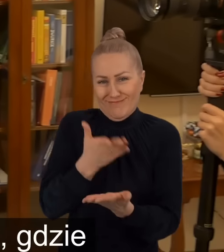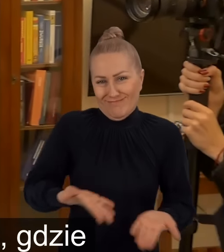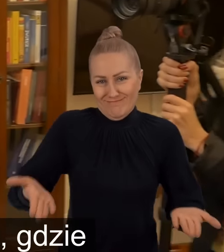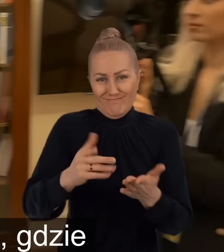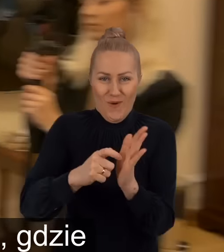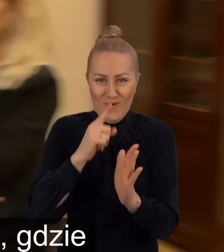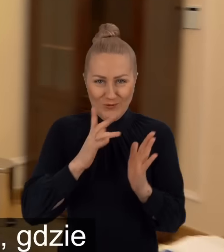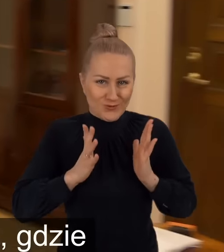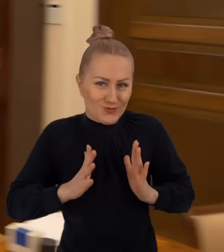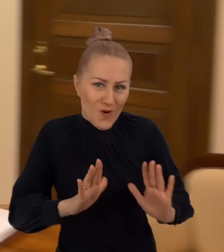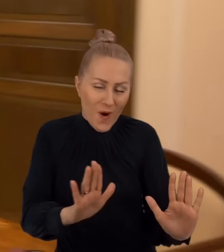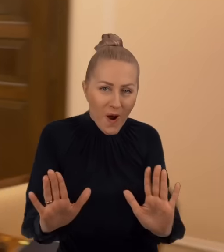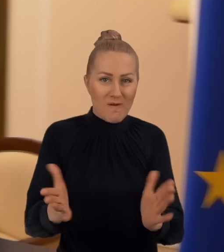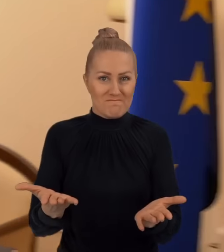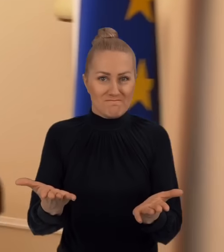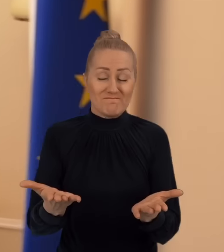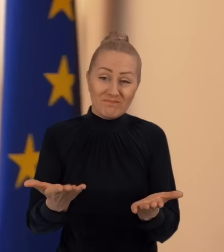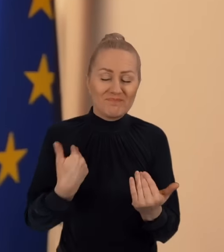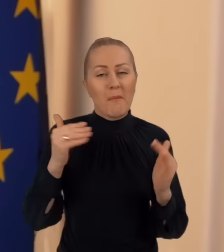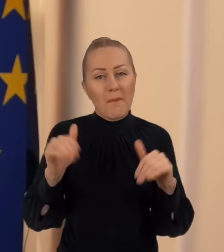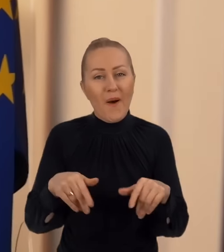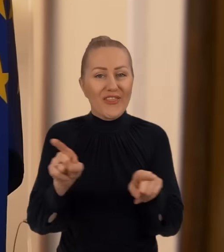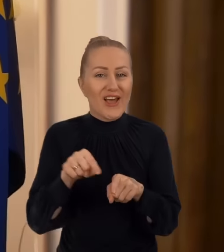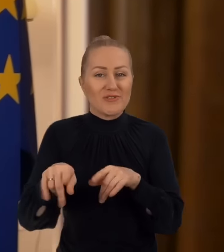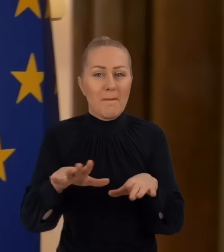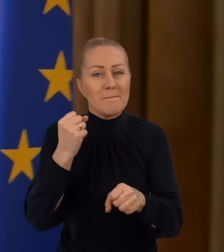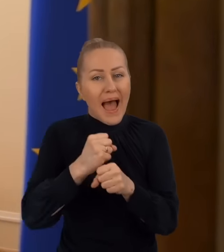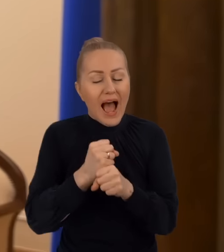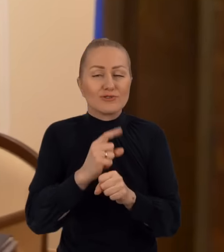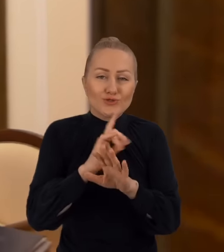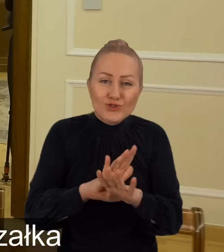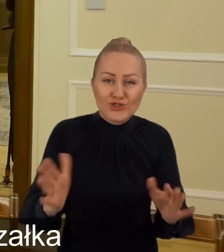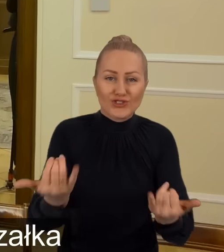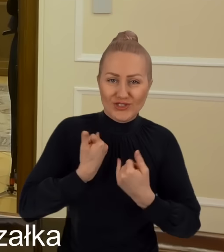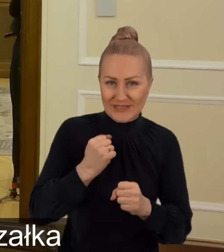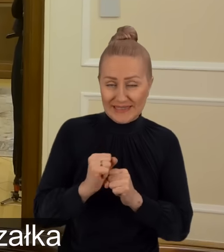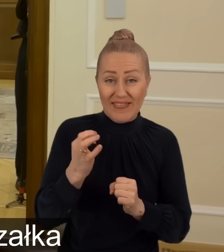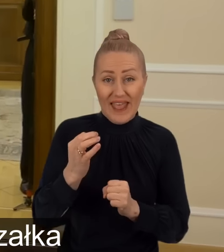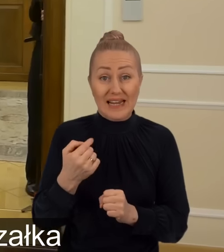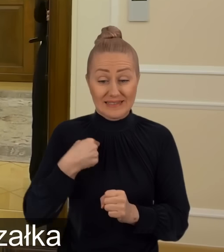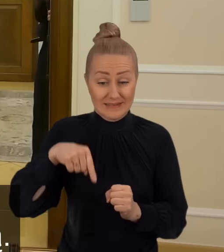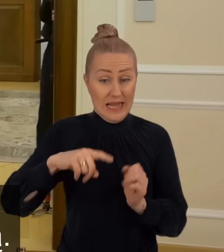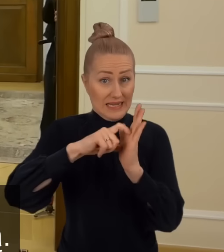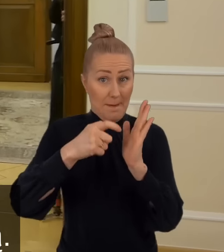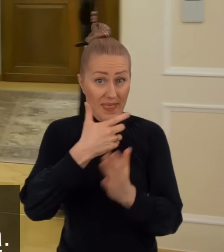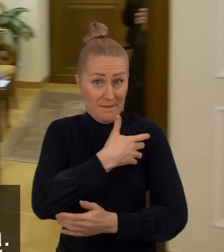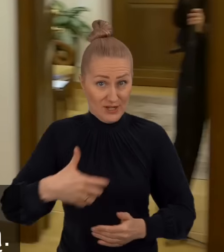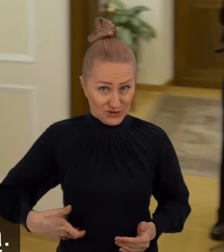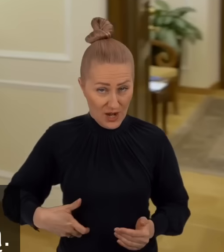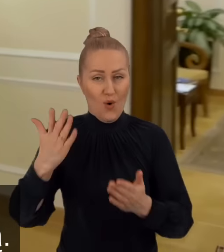pokoik, gdzie możemy też popracować w trochę większej ciszy. Pójdziemy teraz z gabinetu marszałka